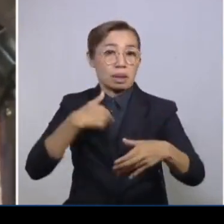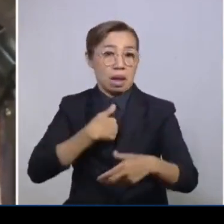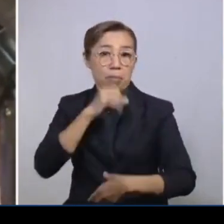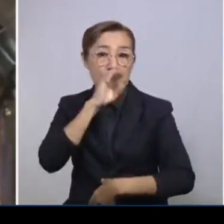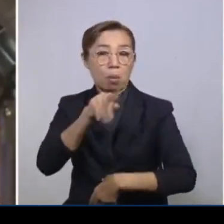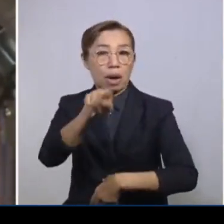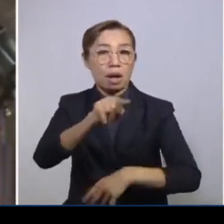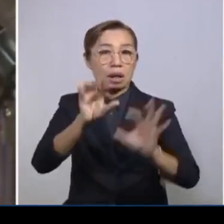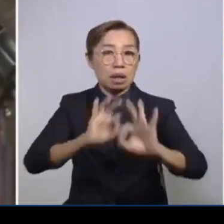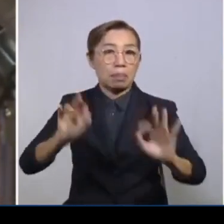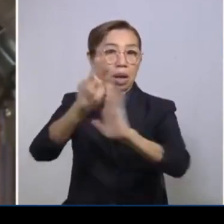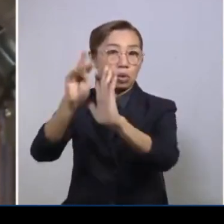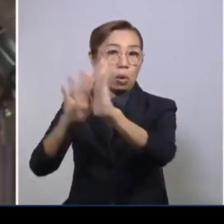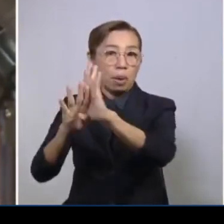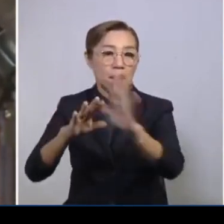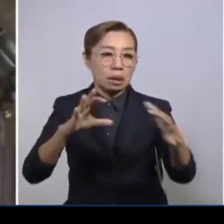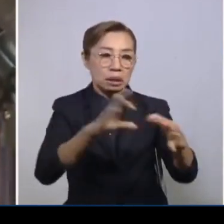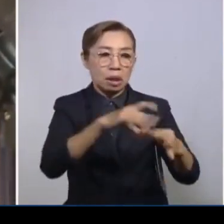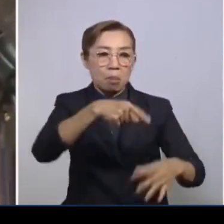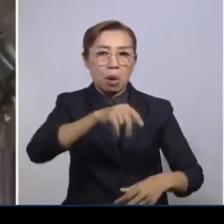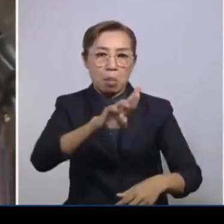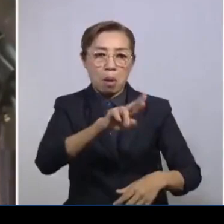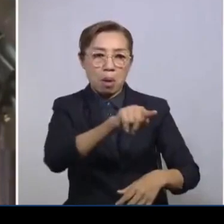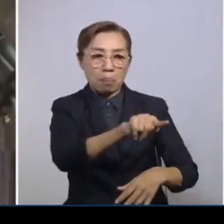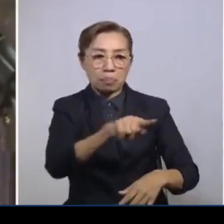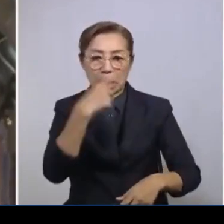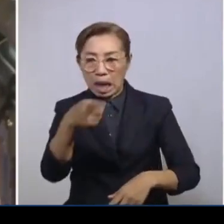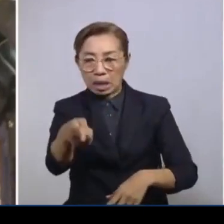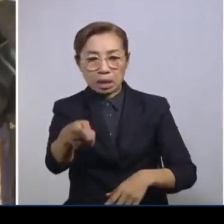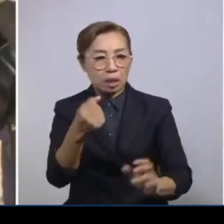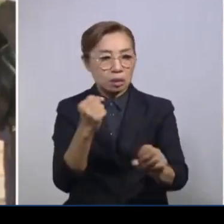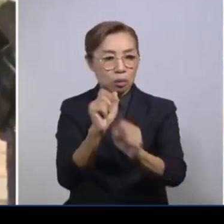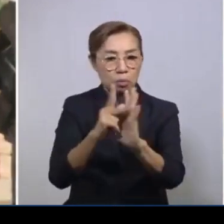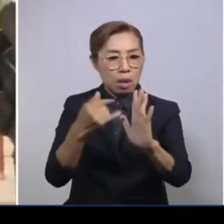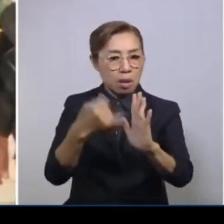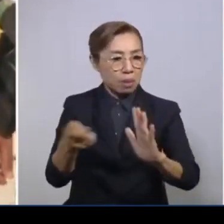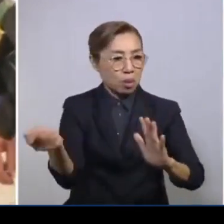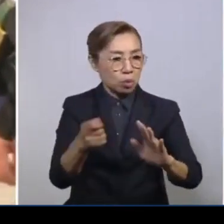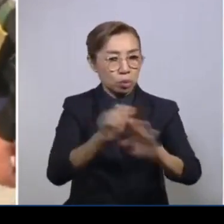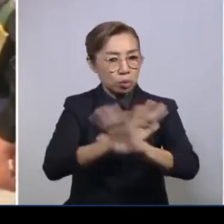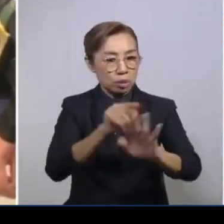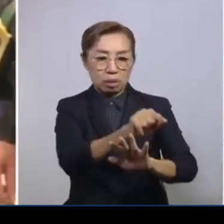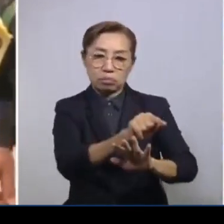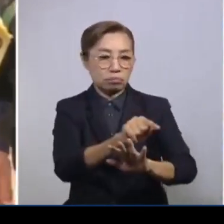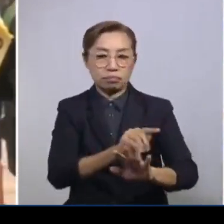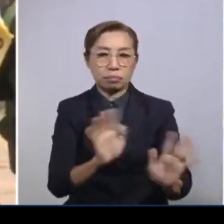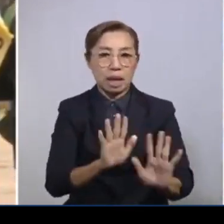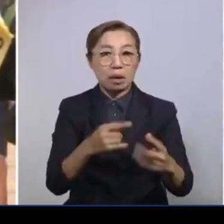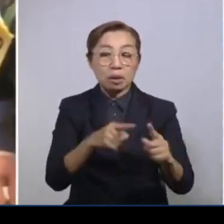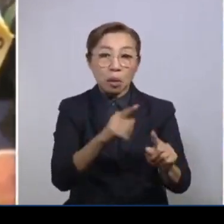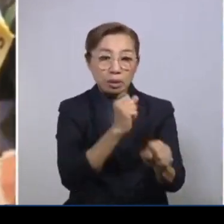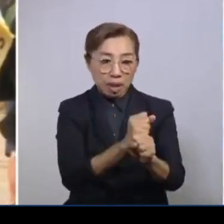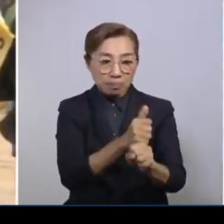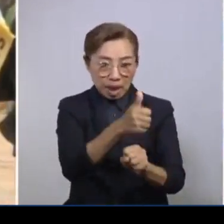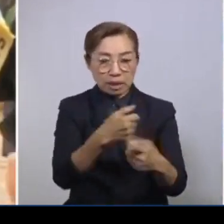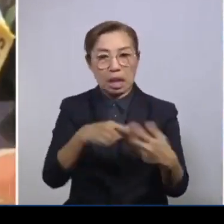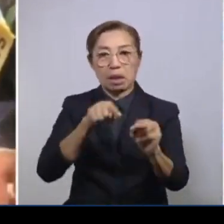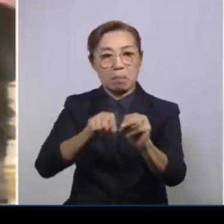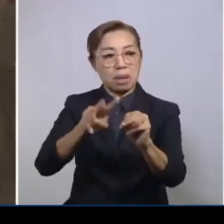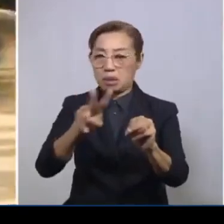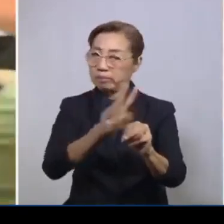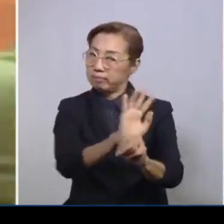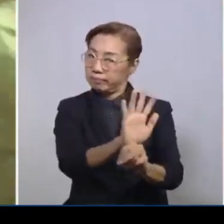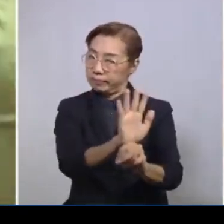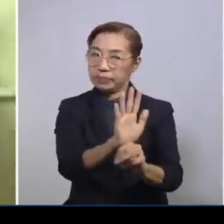ที่นโยบายไม่ได้พูดถึงเรื่องของพรบนิรโทษกรรมแต่ยืนยันว่าจะต้องไม่เป็นอะไรที่เกี่ยวข้องกับมาตรา112เ